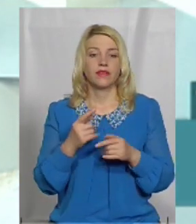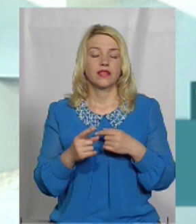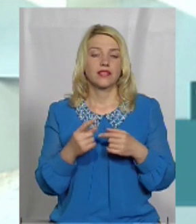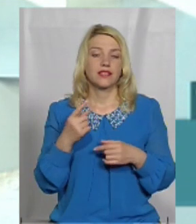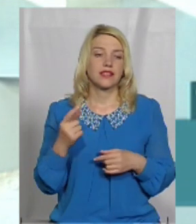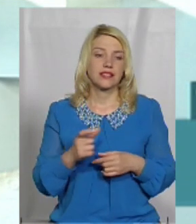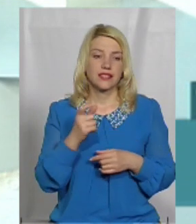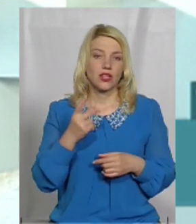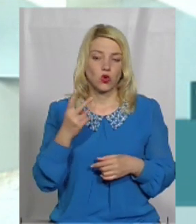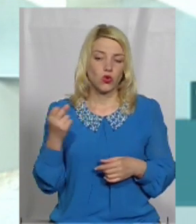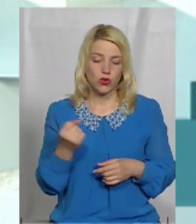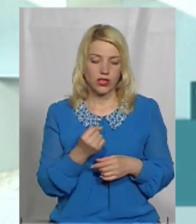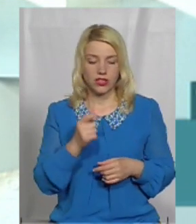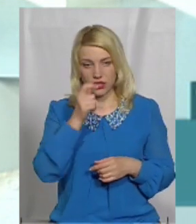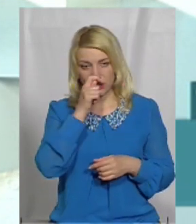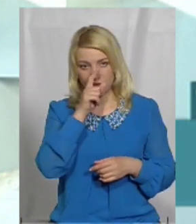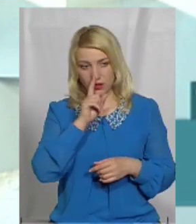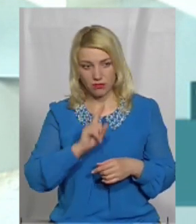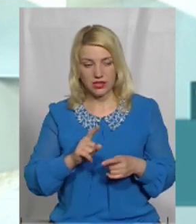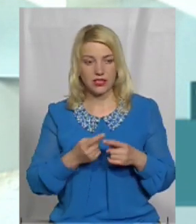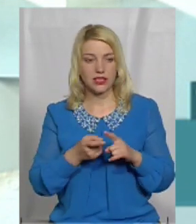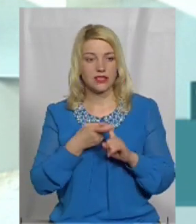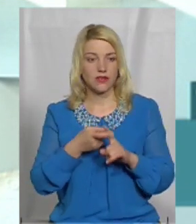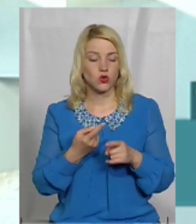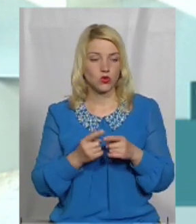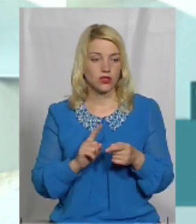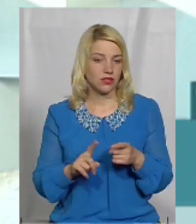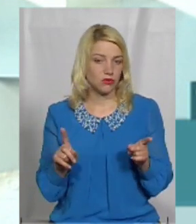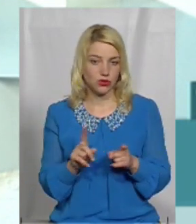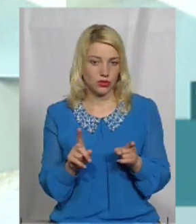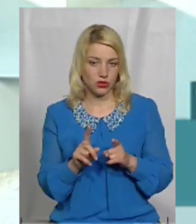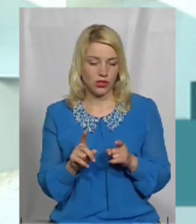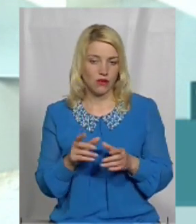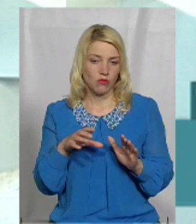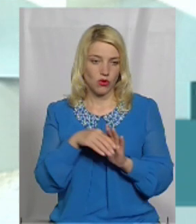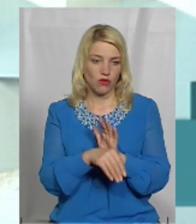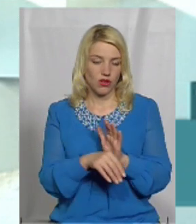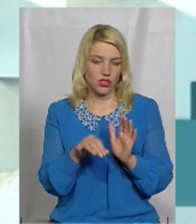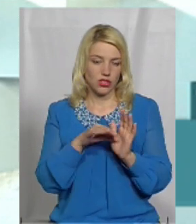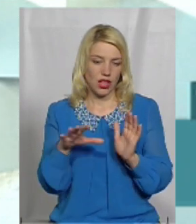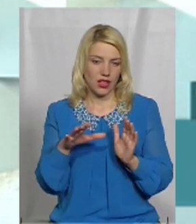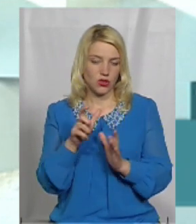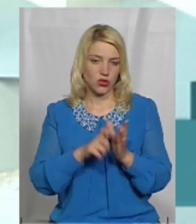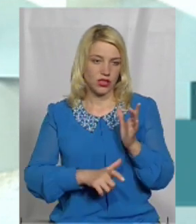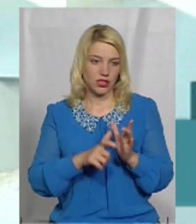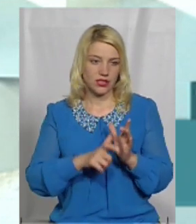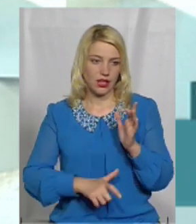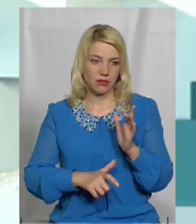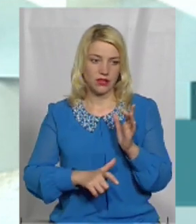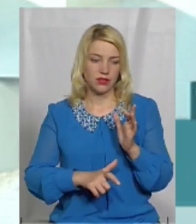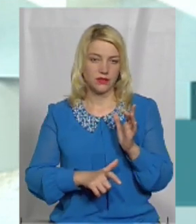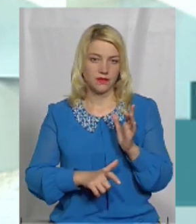тижня квітня місяця, в зв'язку з тим, що впровадження саме електронного рецепту